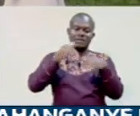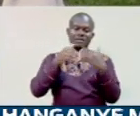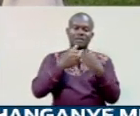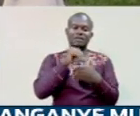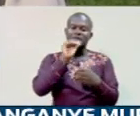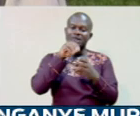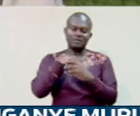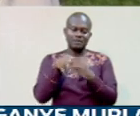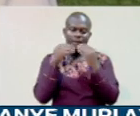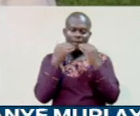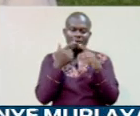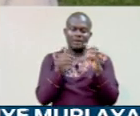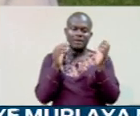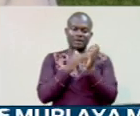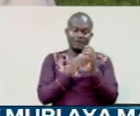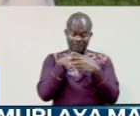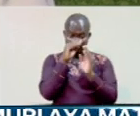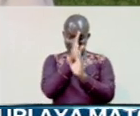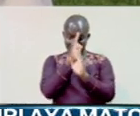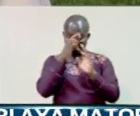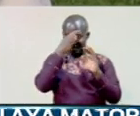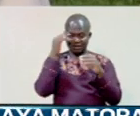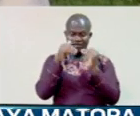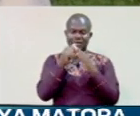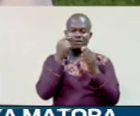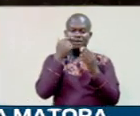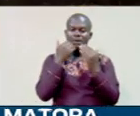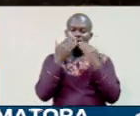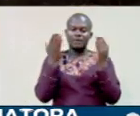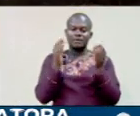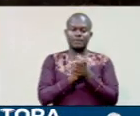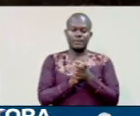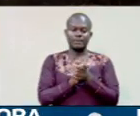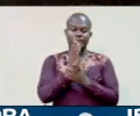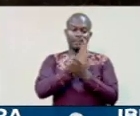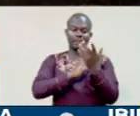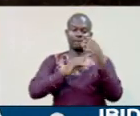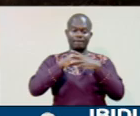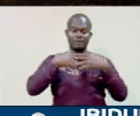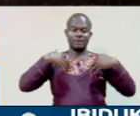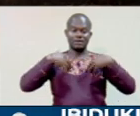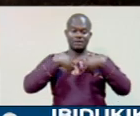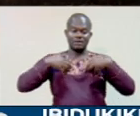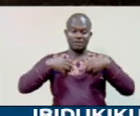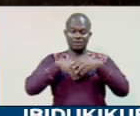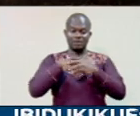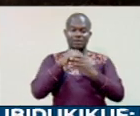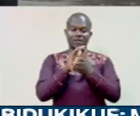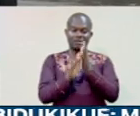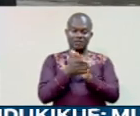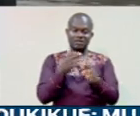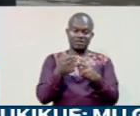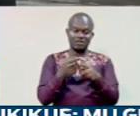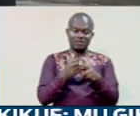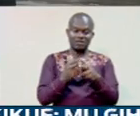bihuru bikibaho, kandi nimo zihishaga, niyo mpamvu inyamaswa zitakiboneka. Zimwe mu nyamaswa zashyizwe ku rutonde zirimo gukendera ndetse